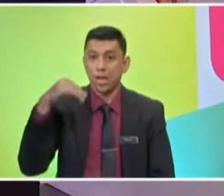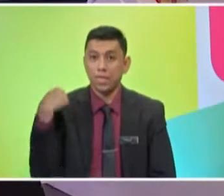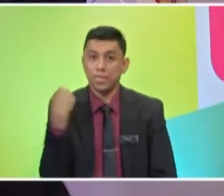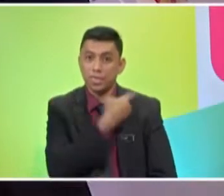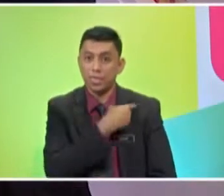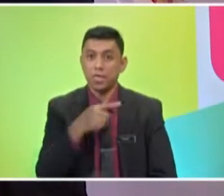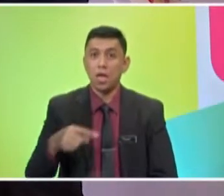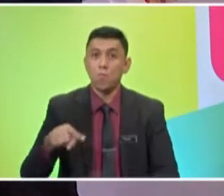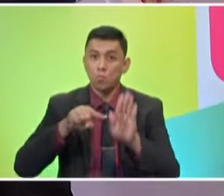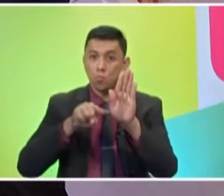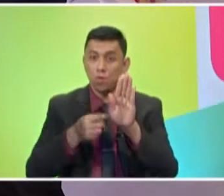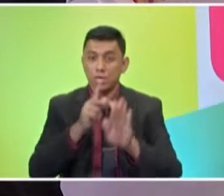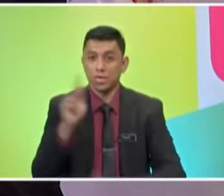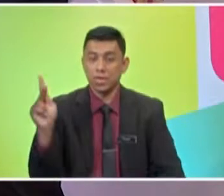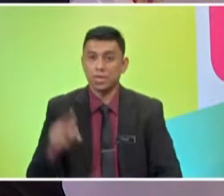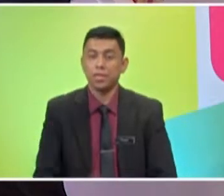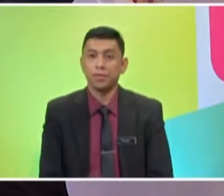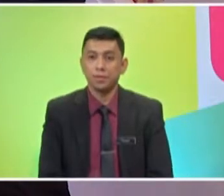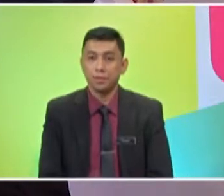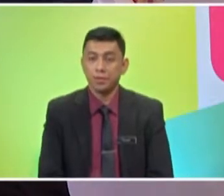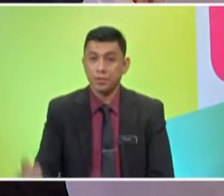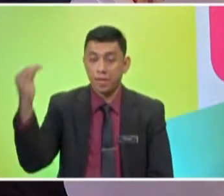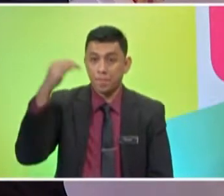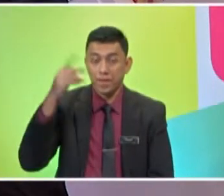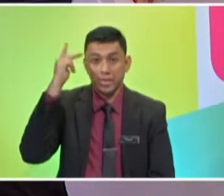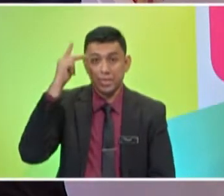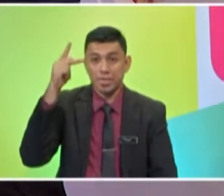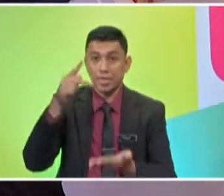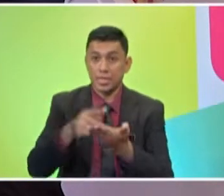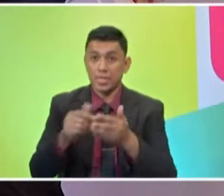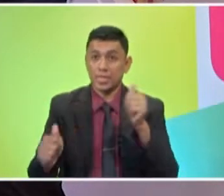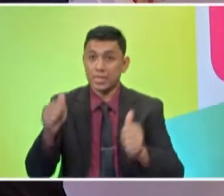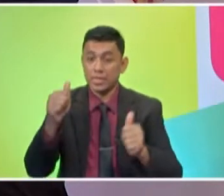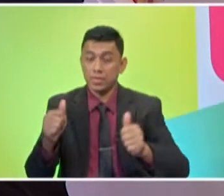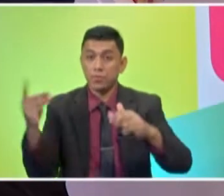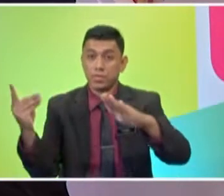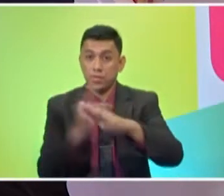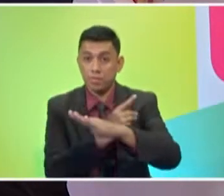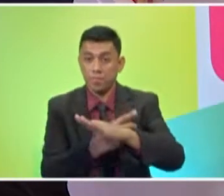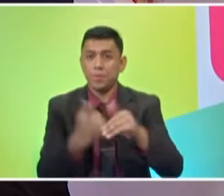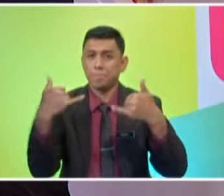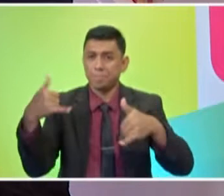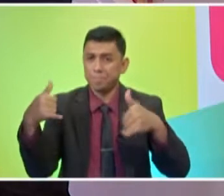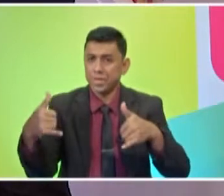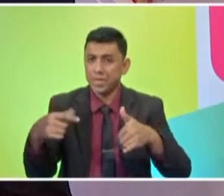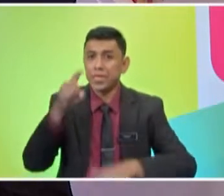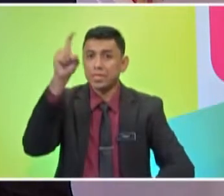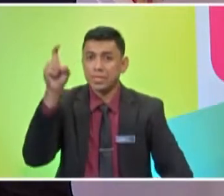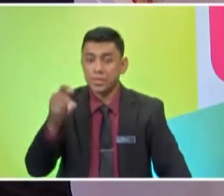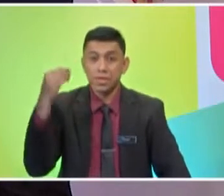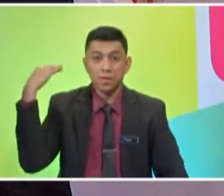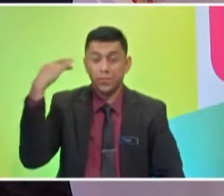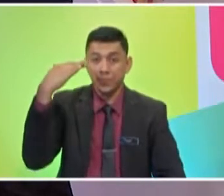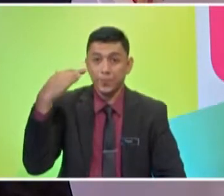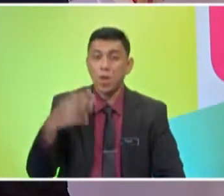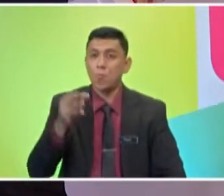Silakan cikgu. Okey, mari mengenal kenderaan darat, permainan teka bunyi. Fizi dengan murid-murid dekat rumah